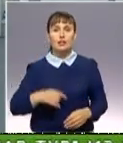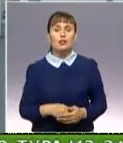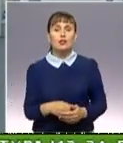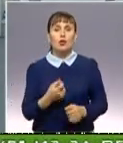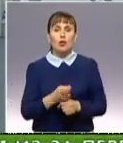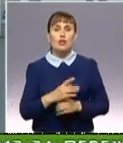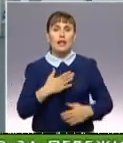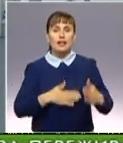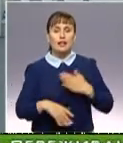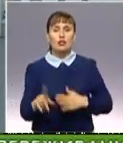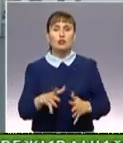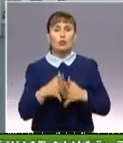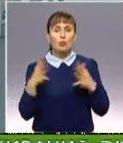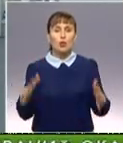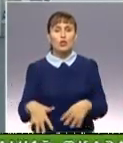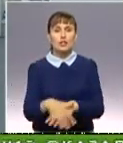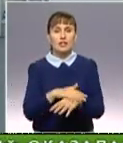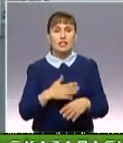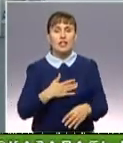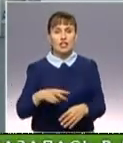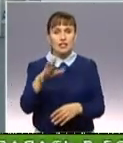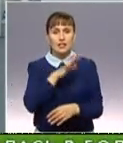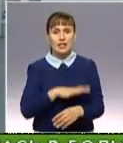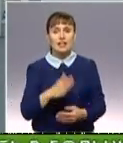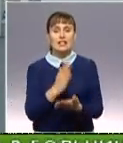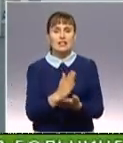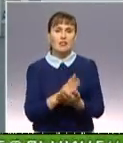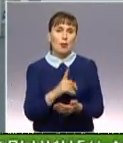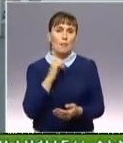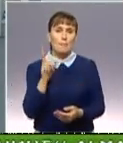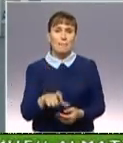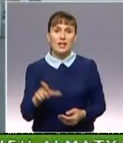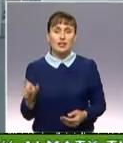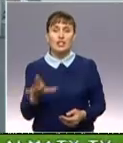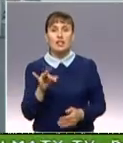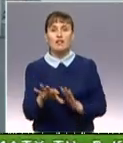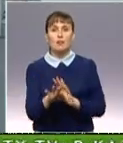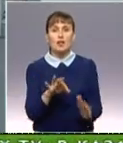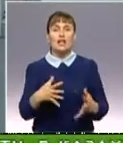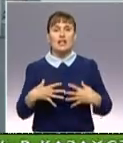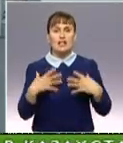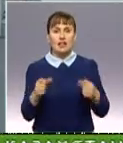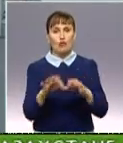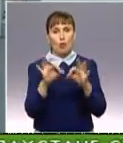Очень отрадно, что большую часть населения нашей страны составляет молодежь, и она выбирает